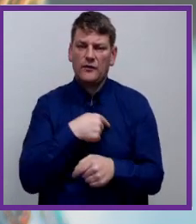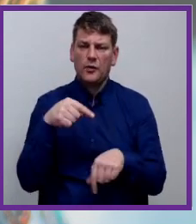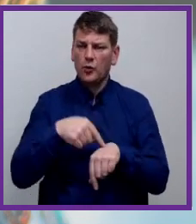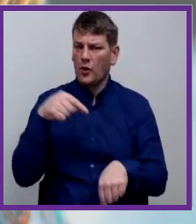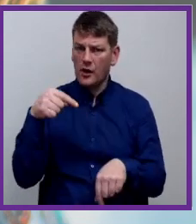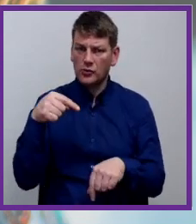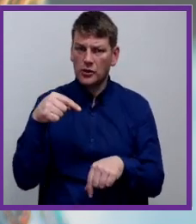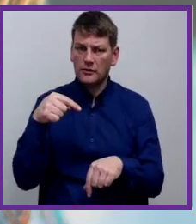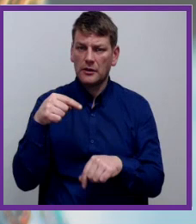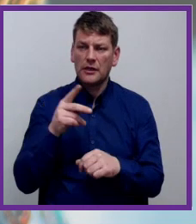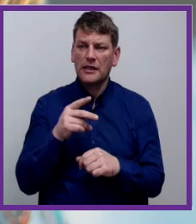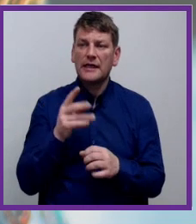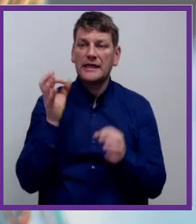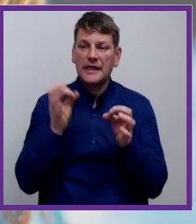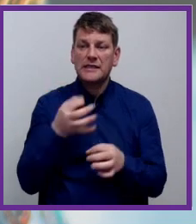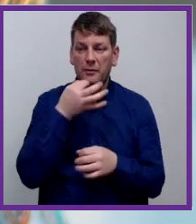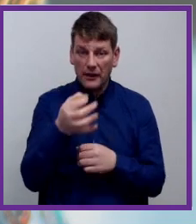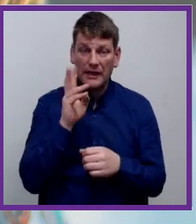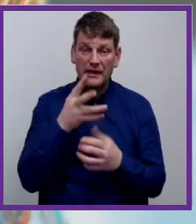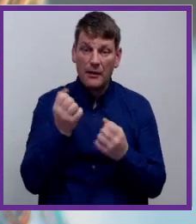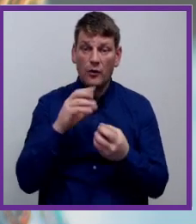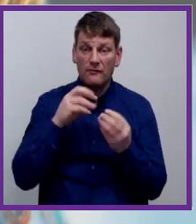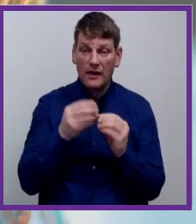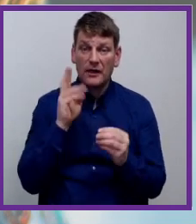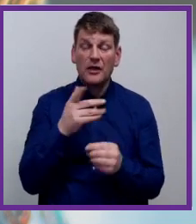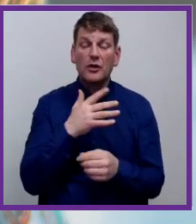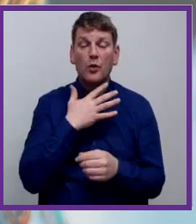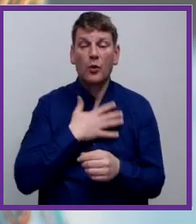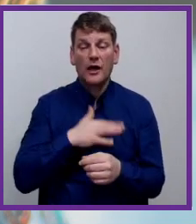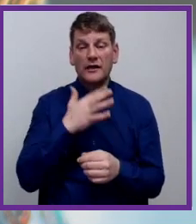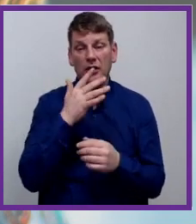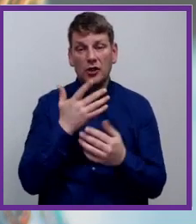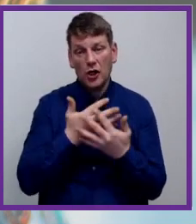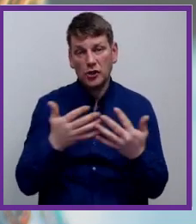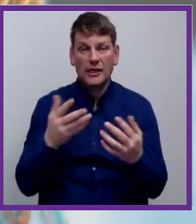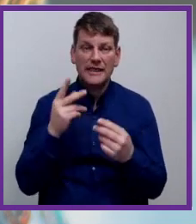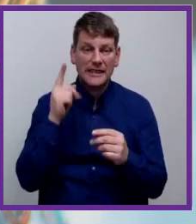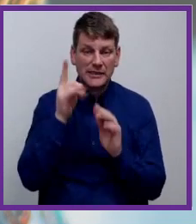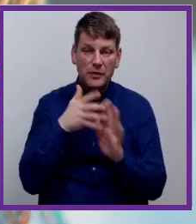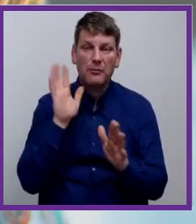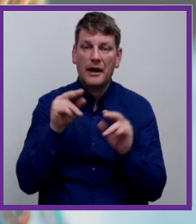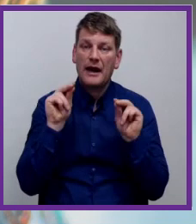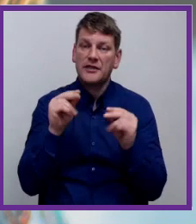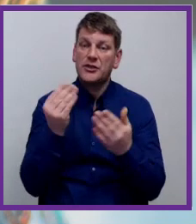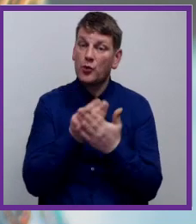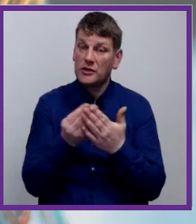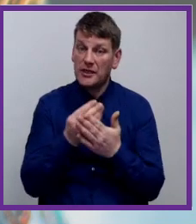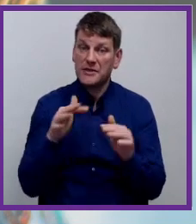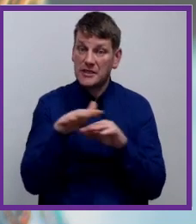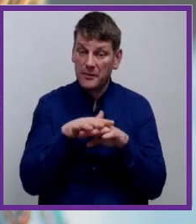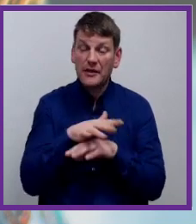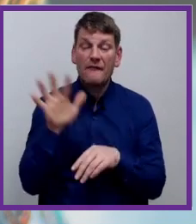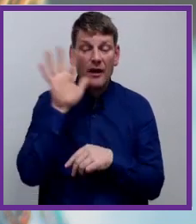nojaušamajam, tiesa pateica, ka ņemot vērā, ka ļoti dažādi izpratni par reliģijas nozīmi sabiedrībā, valstī